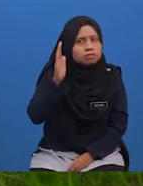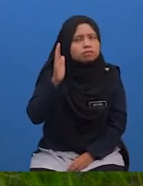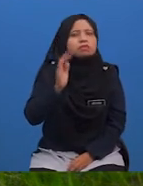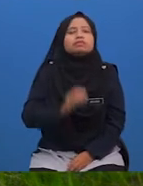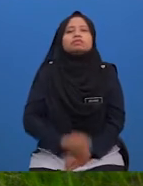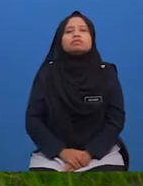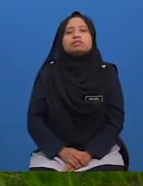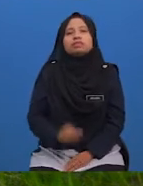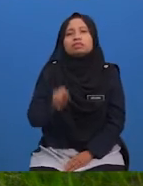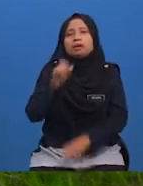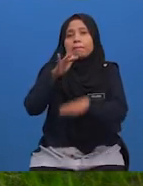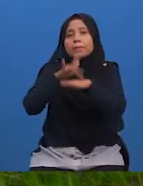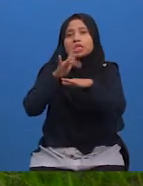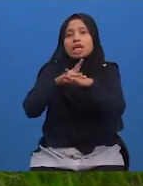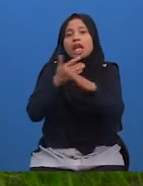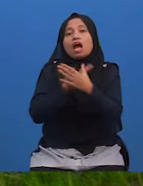Sang Ranggu!